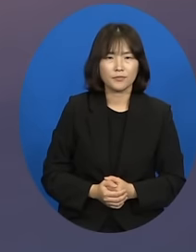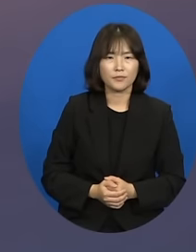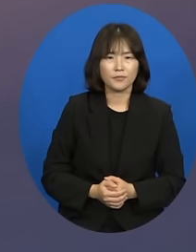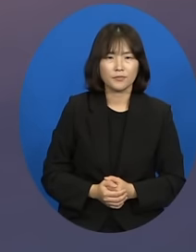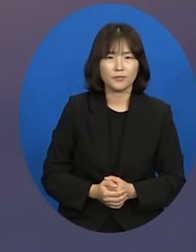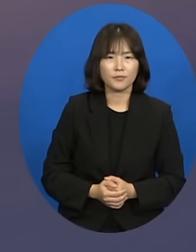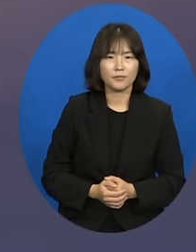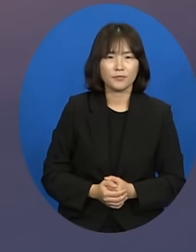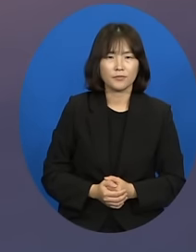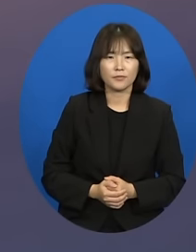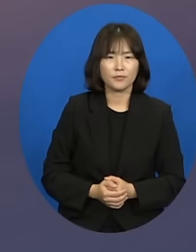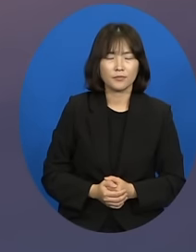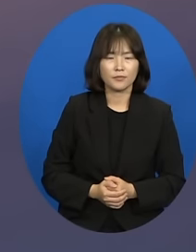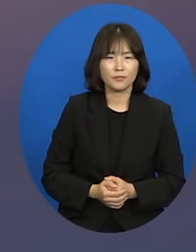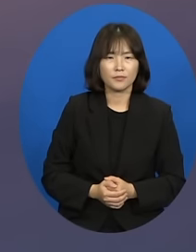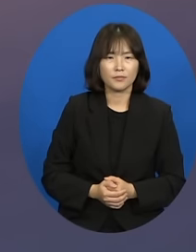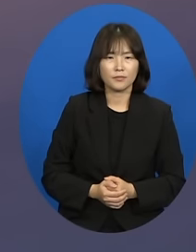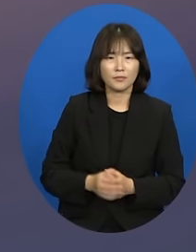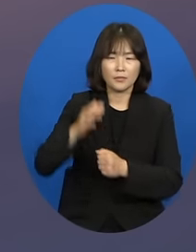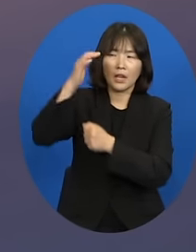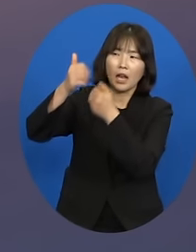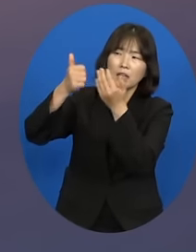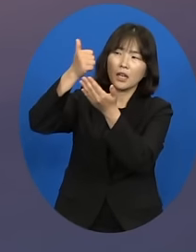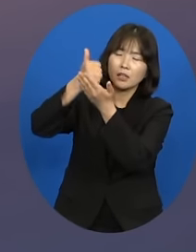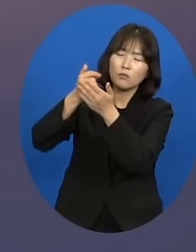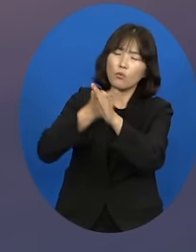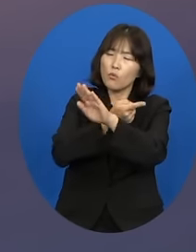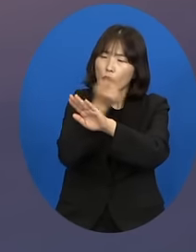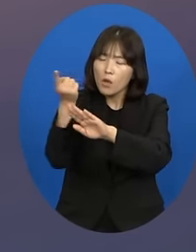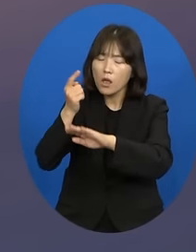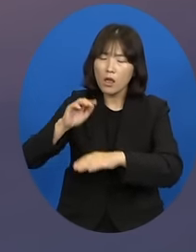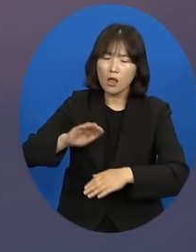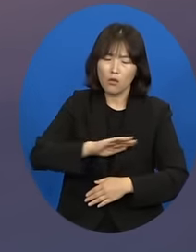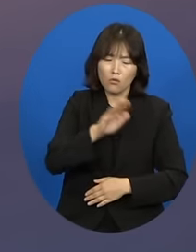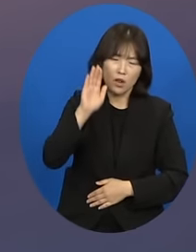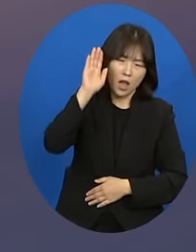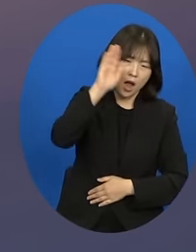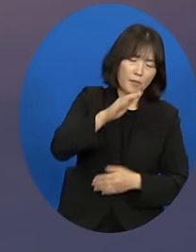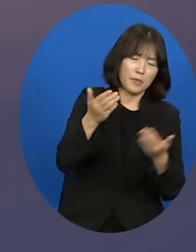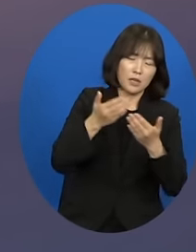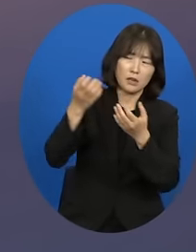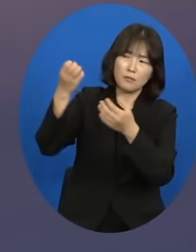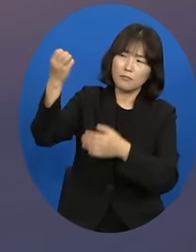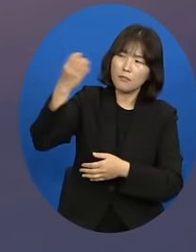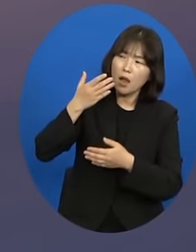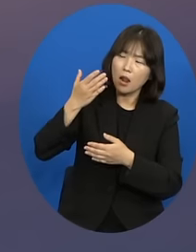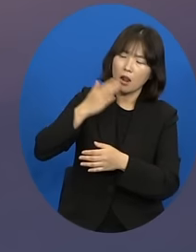아니면 누가 우리에게 장래 일을 말해 주십니까? 그 하나님께서